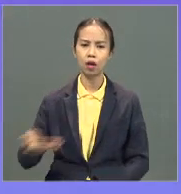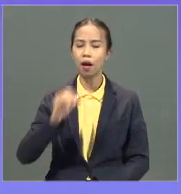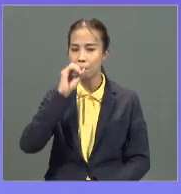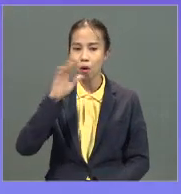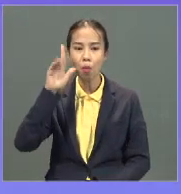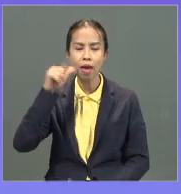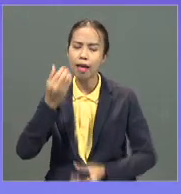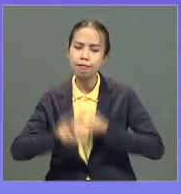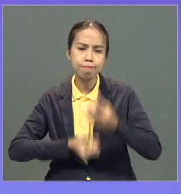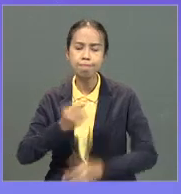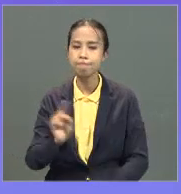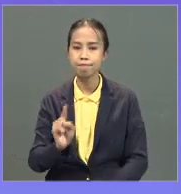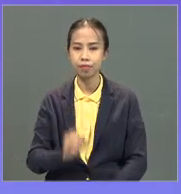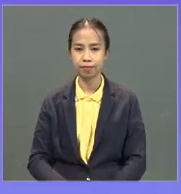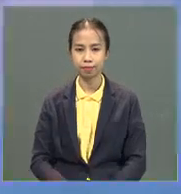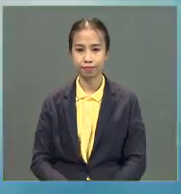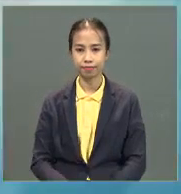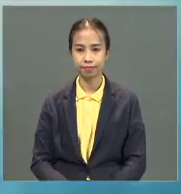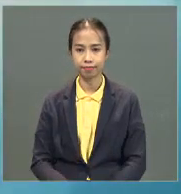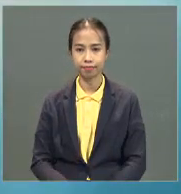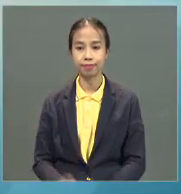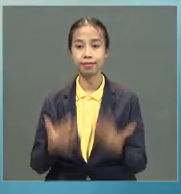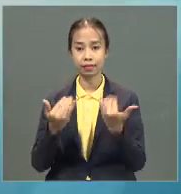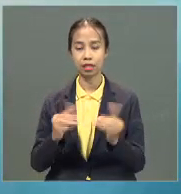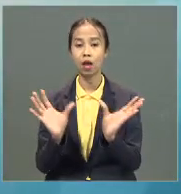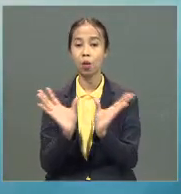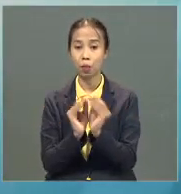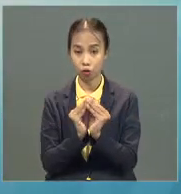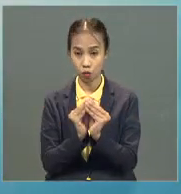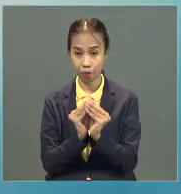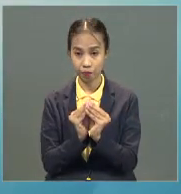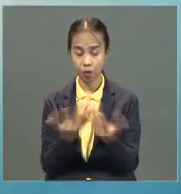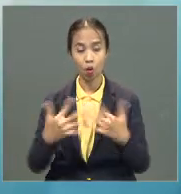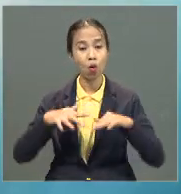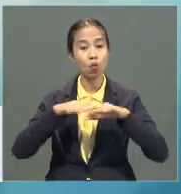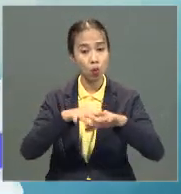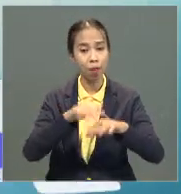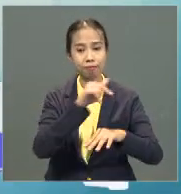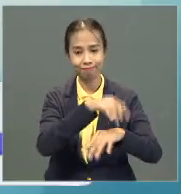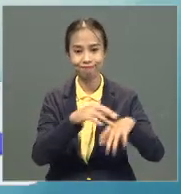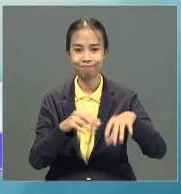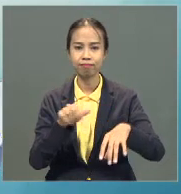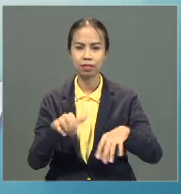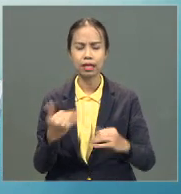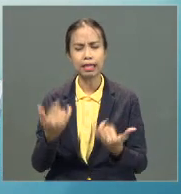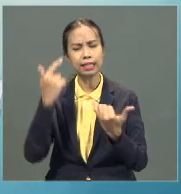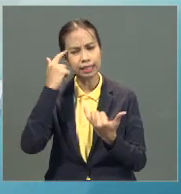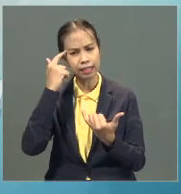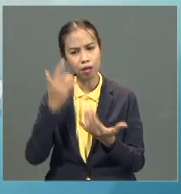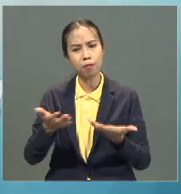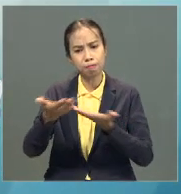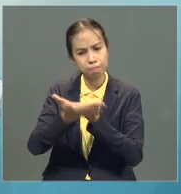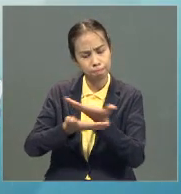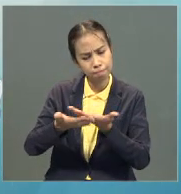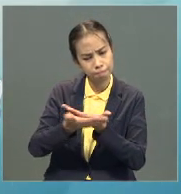ครองกันค่ะ การประชุมร่วมกันของสทและสทนะว่าข้อพิจารณาในการผ่อนคลายนี้จะเ